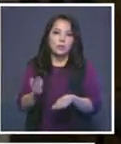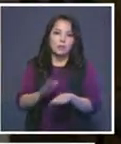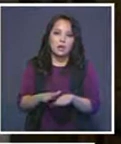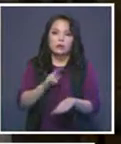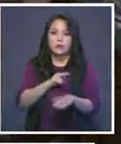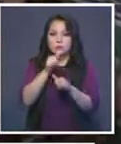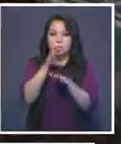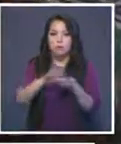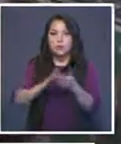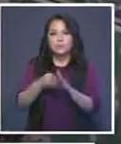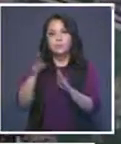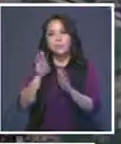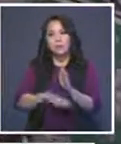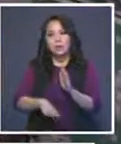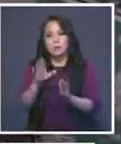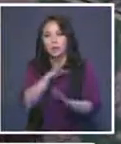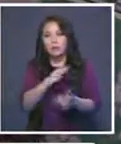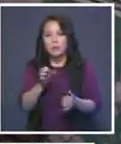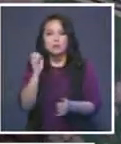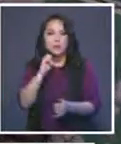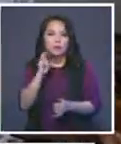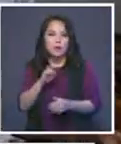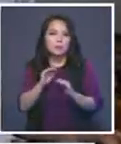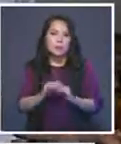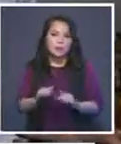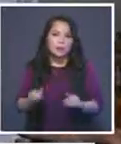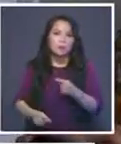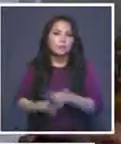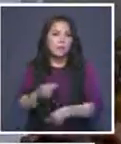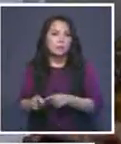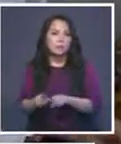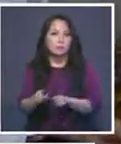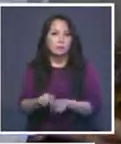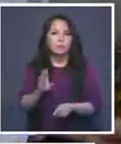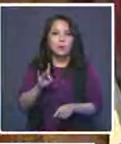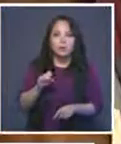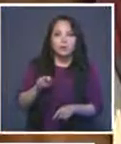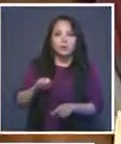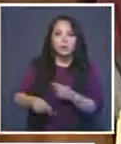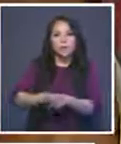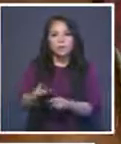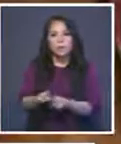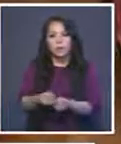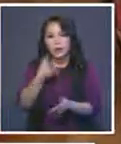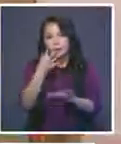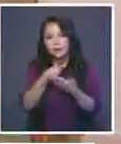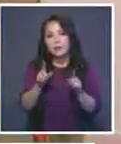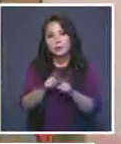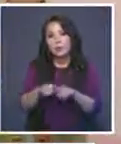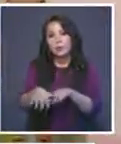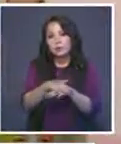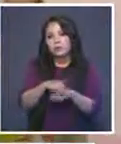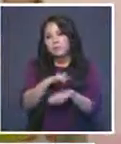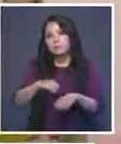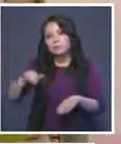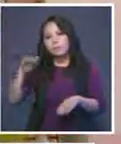қалғандықтан жағдайларын ашарлай беріпті. Ал немересі мен шөберелері әлі кішкентай, мектепте оқиды, сондықтан өз күшімізбен мұндай зәулім үйді